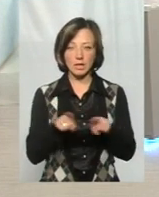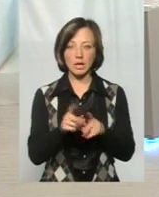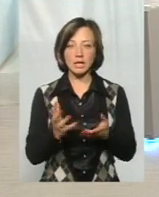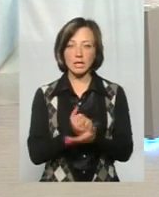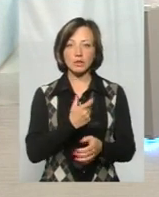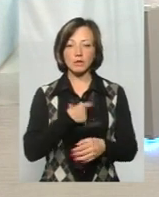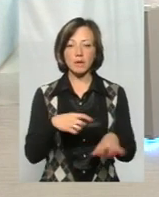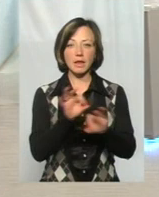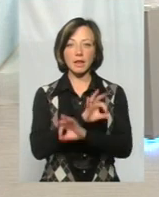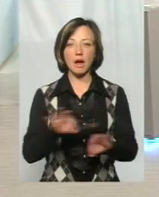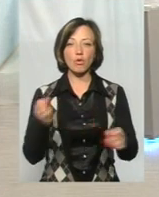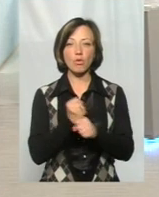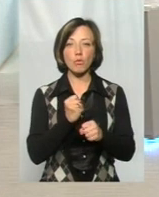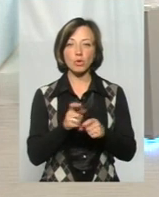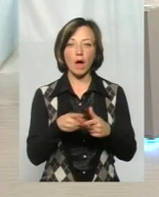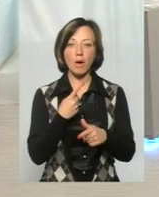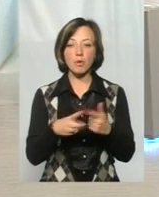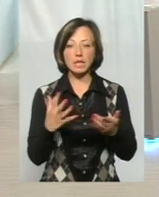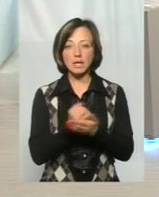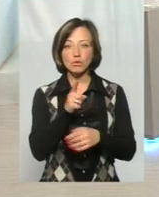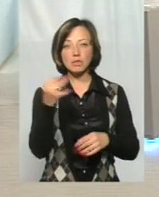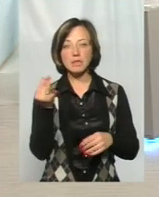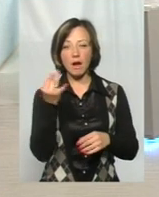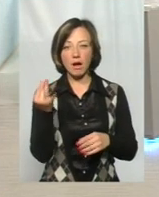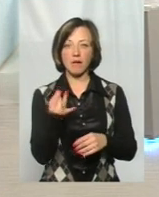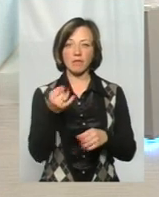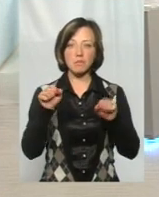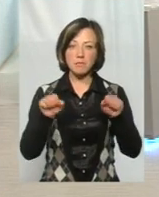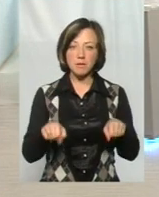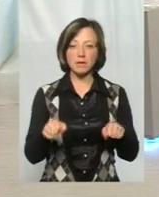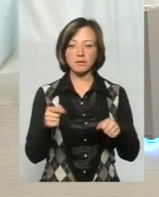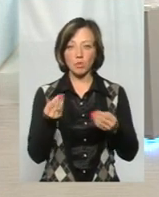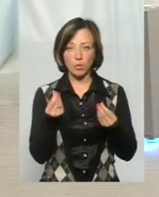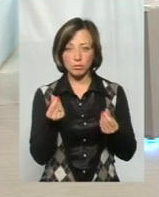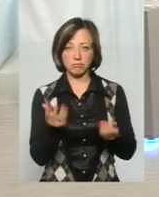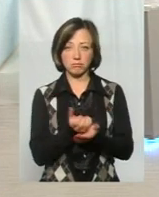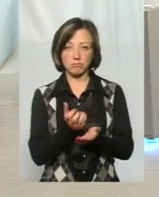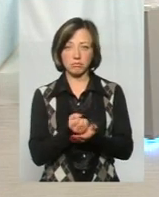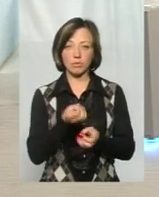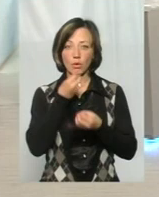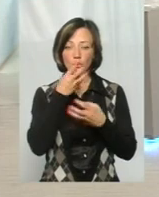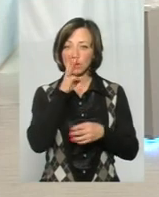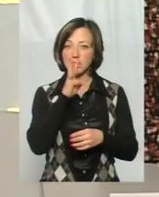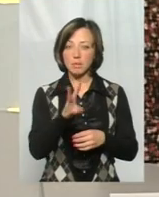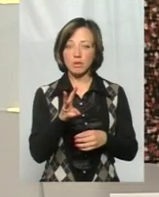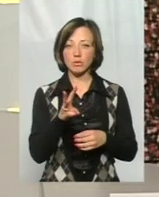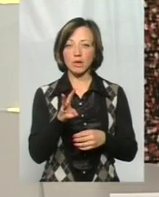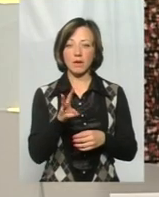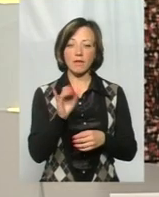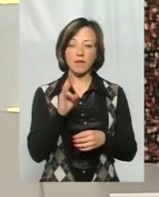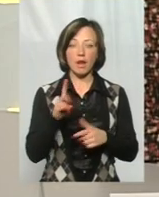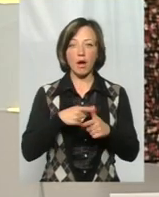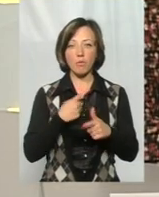собі ідеальну роботу або знайти те, що його би цікавило, що він міг би на чому заробляти ну, достойну заробітну платню, він